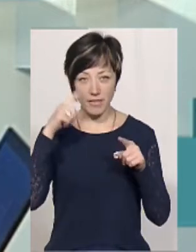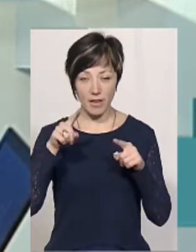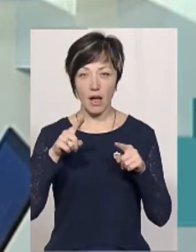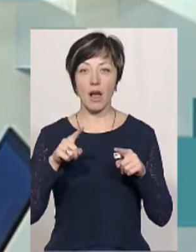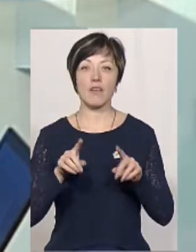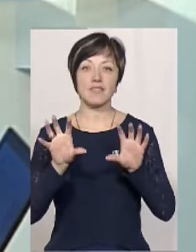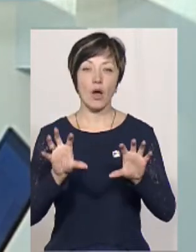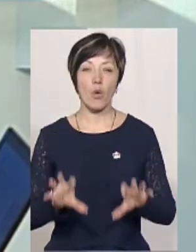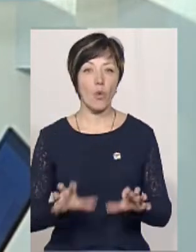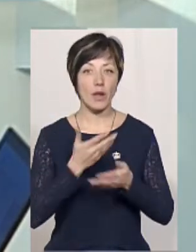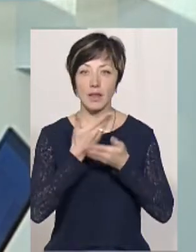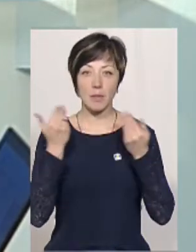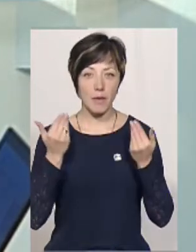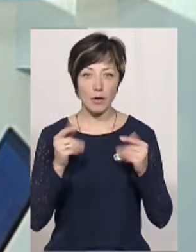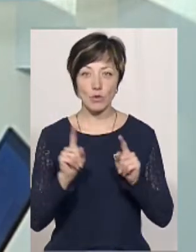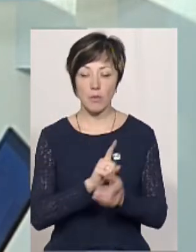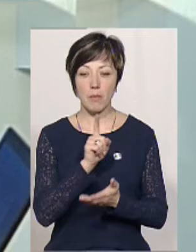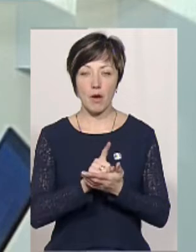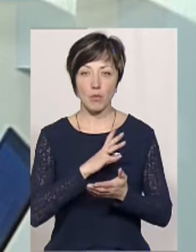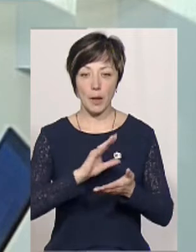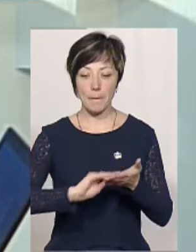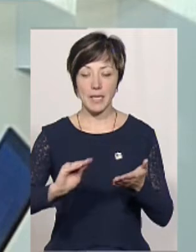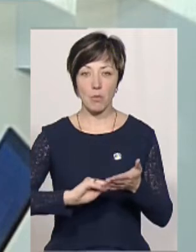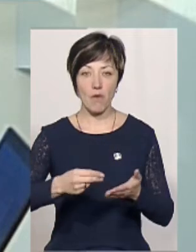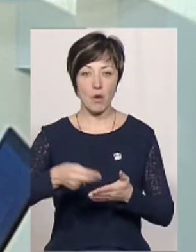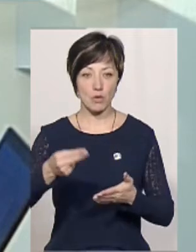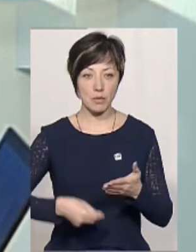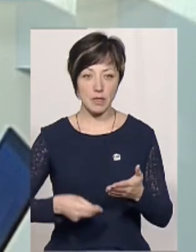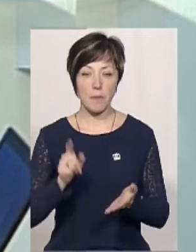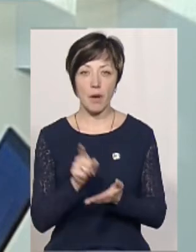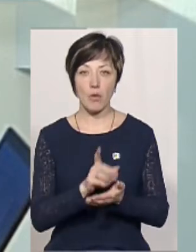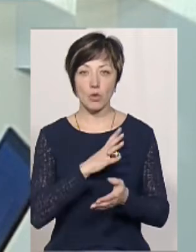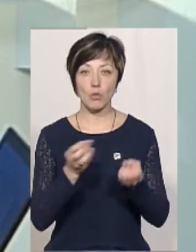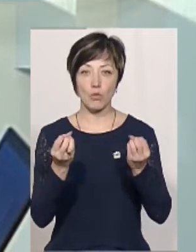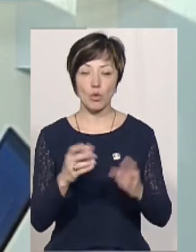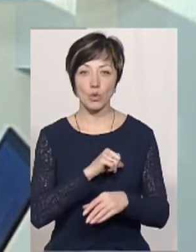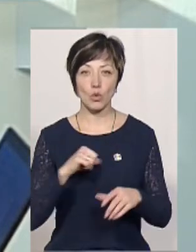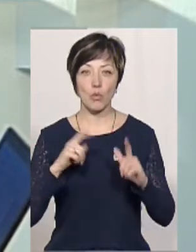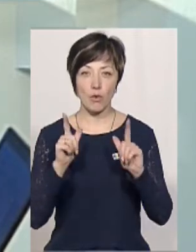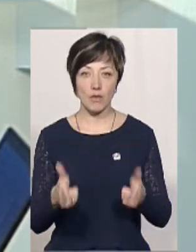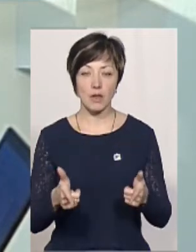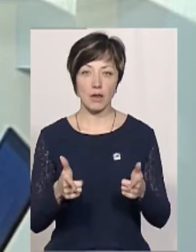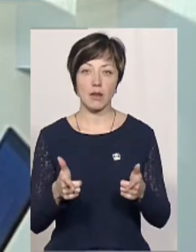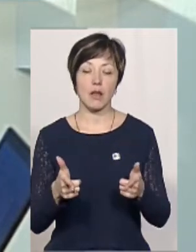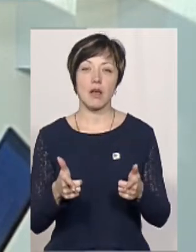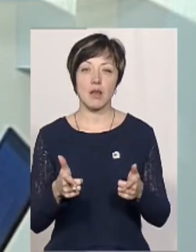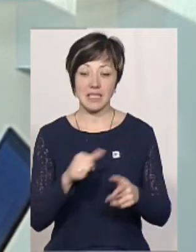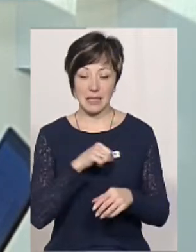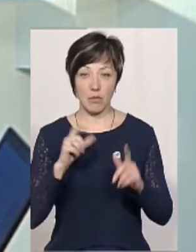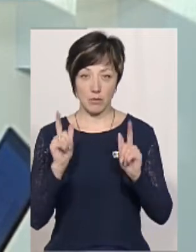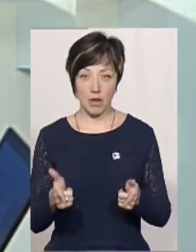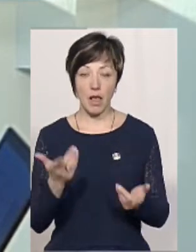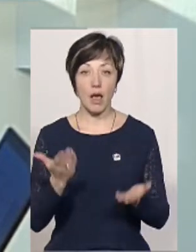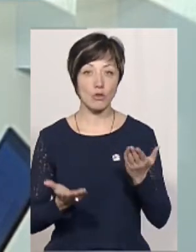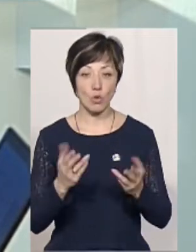В законі не йдеться про те, що має бути якась письмова розписка, має бути просто добровільна згода. Ось тим більше, коли